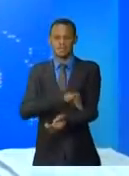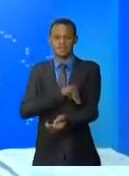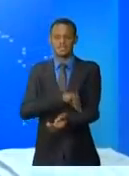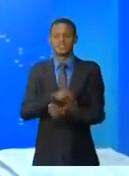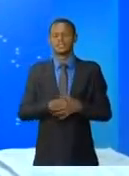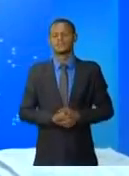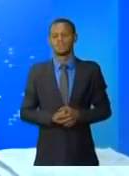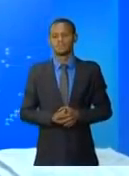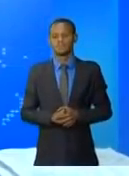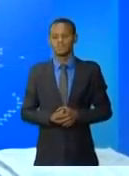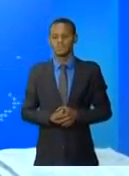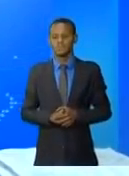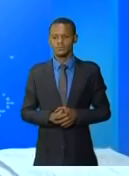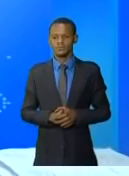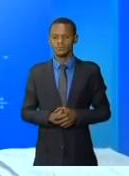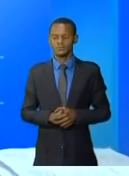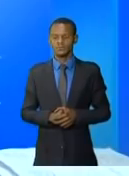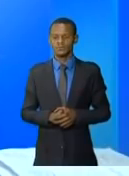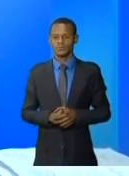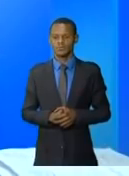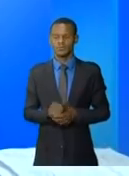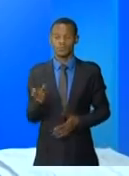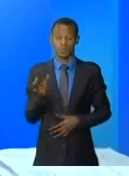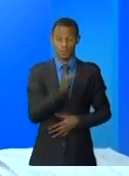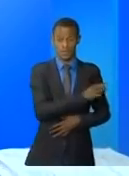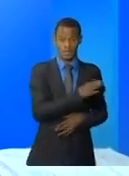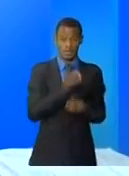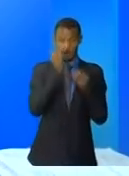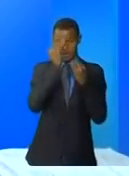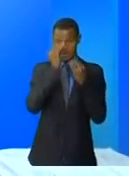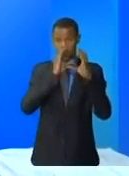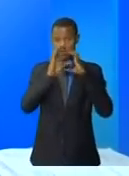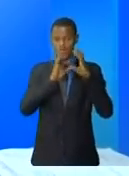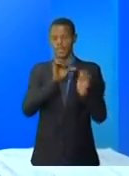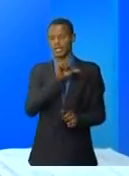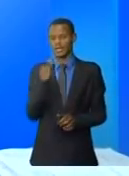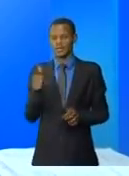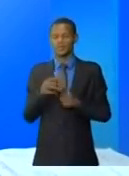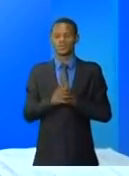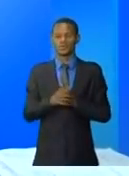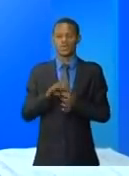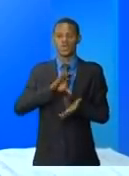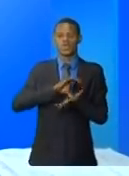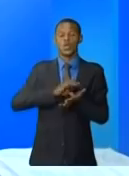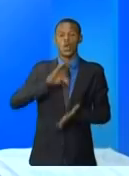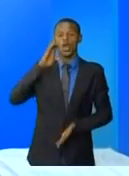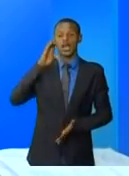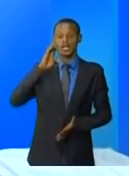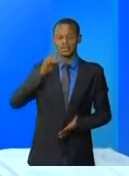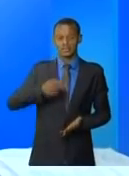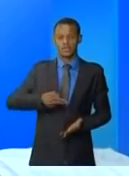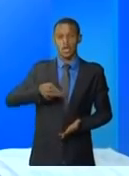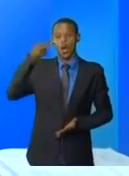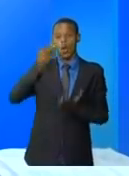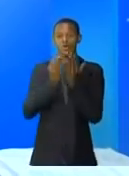En nouvelle, le commandement du Collège des hautes études et stratégies et défense porte à la connaissance du public